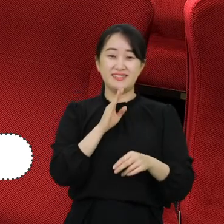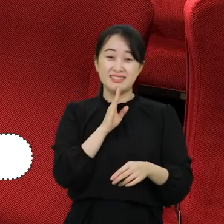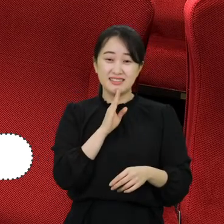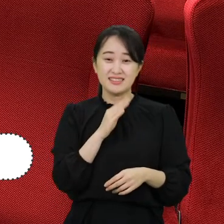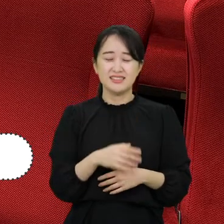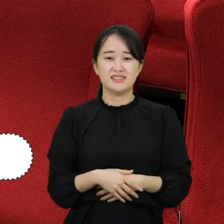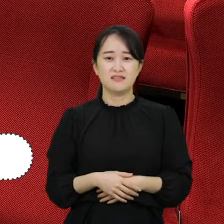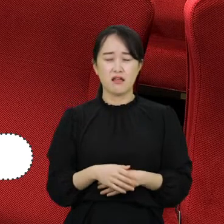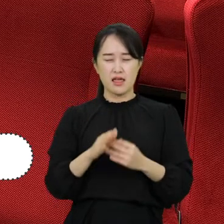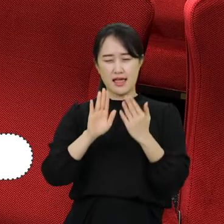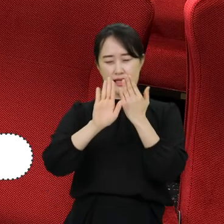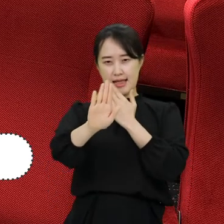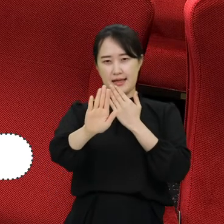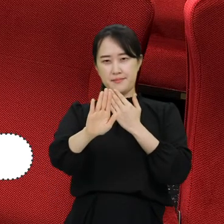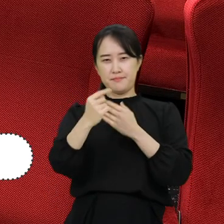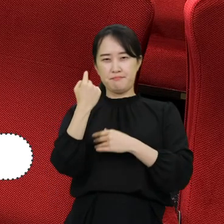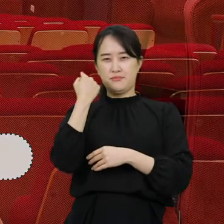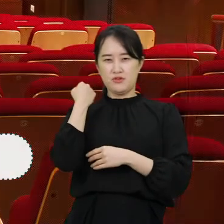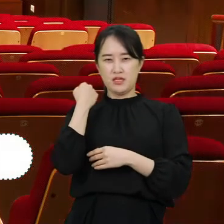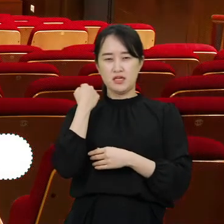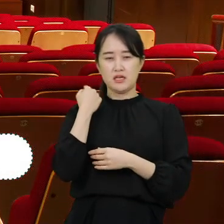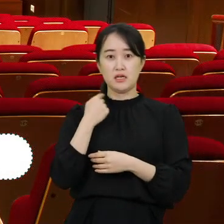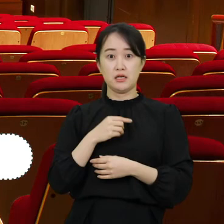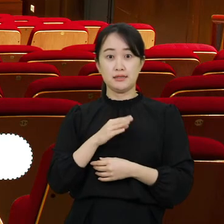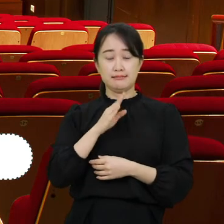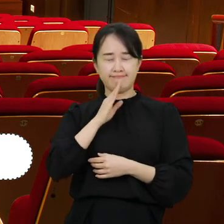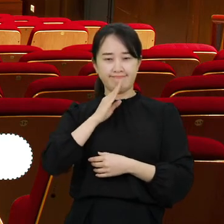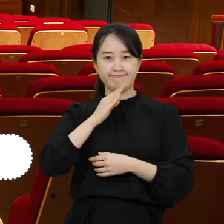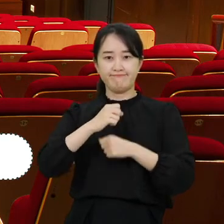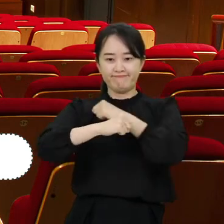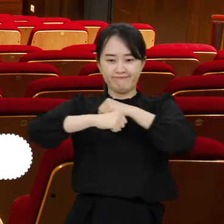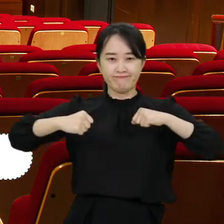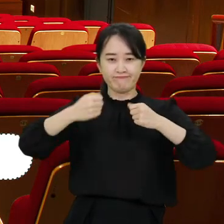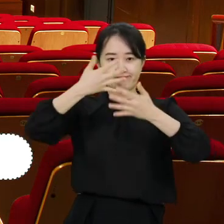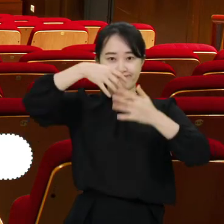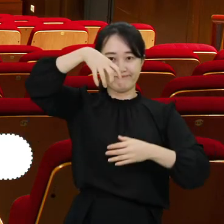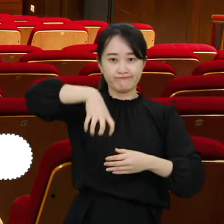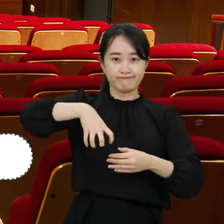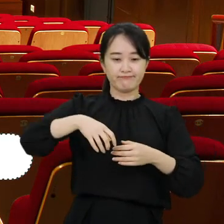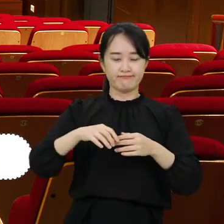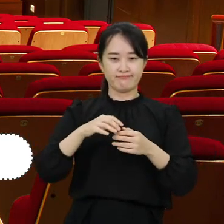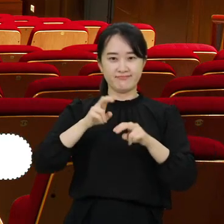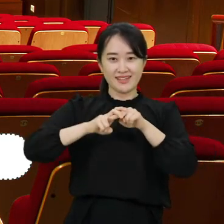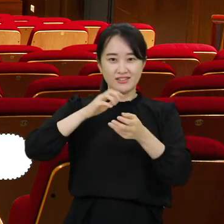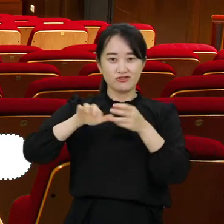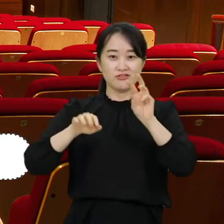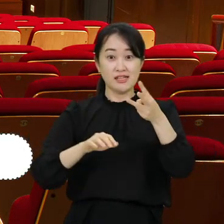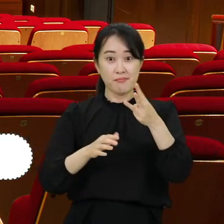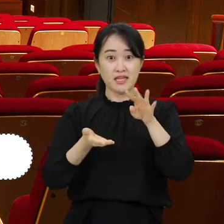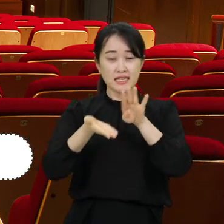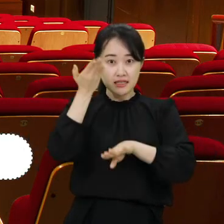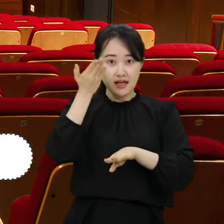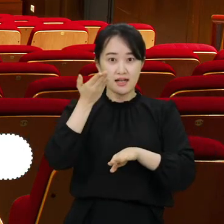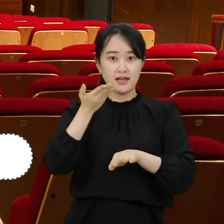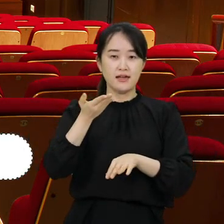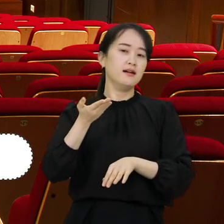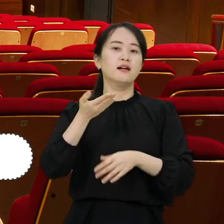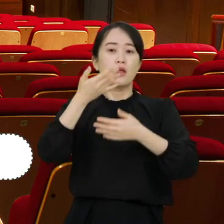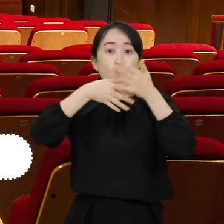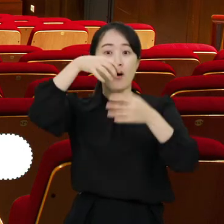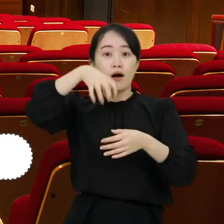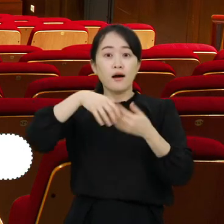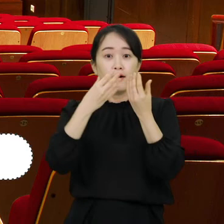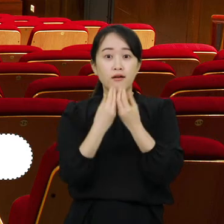그래서 맨 앞에서 보거나 맨 뒤에서 보거나 하는데 정말 규모가 큰 300석 이상 되는 스크린을 가진 상영관의